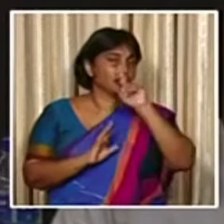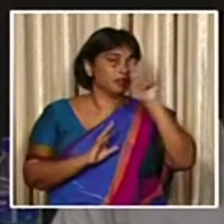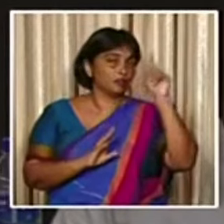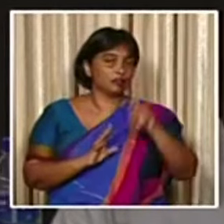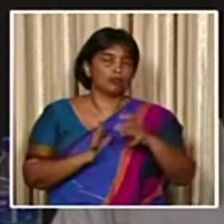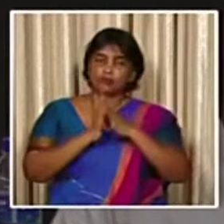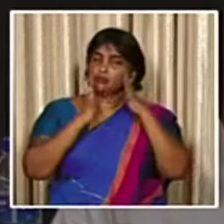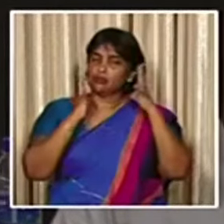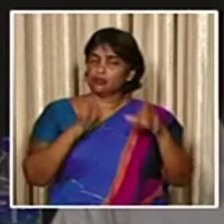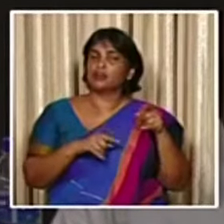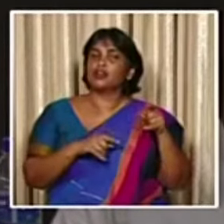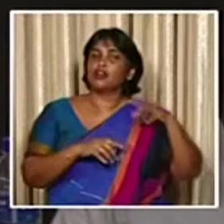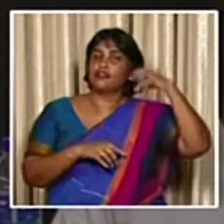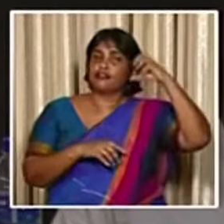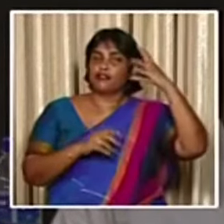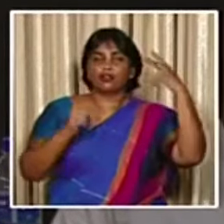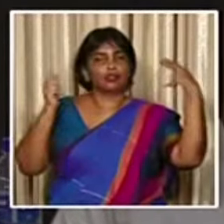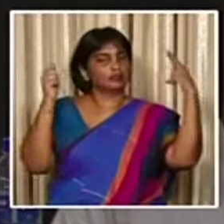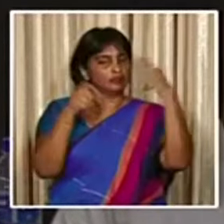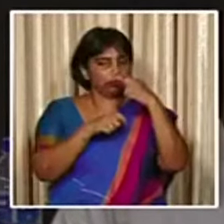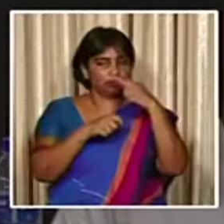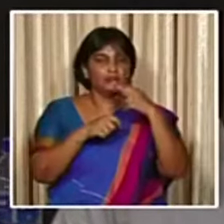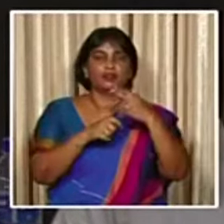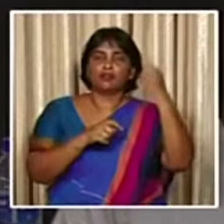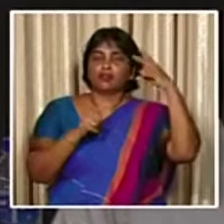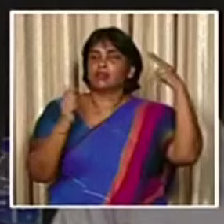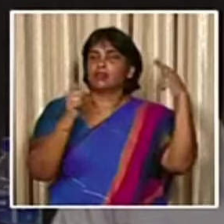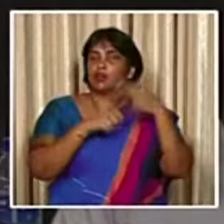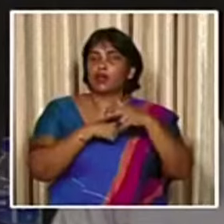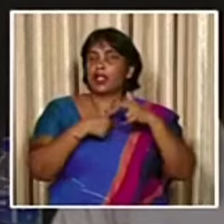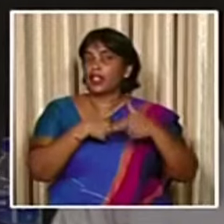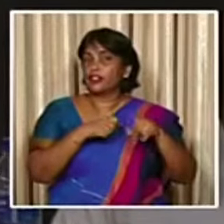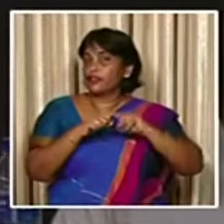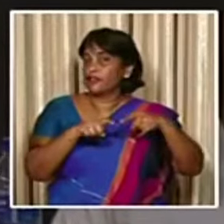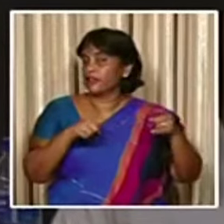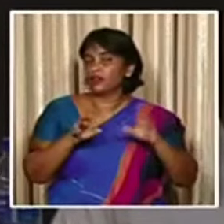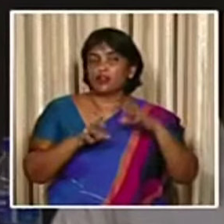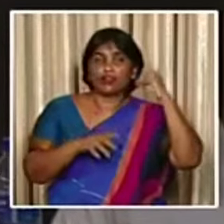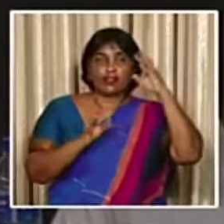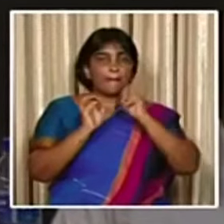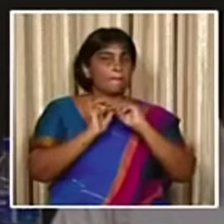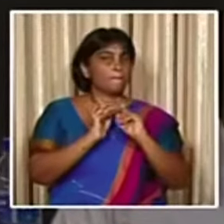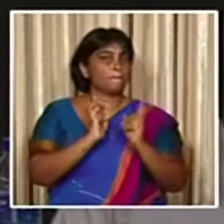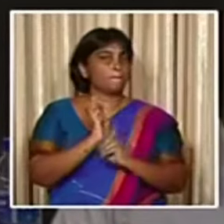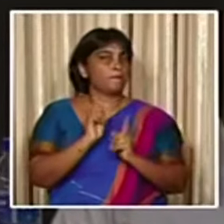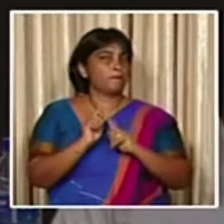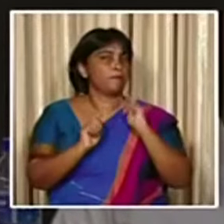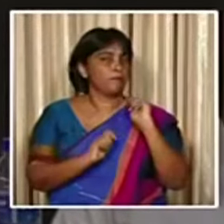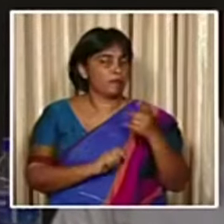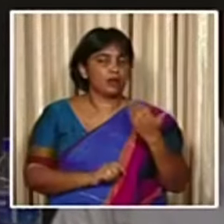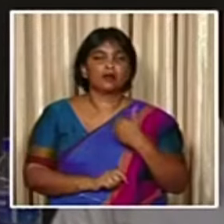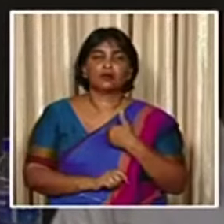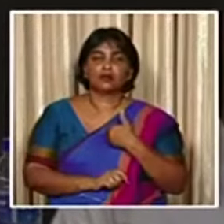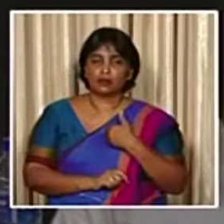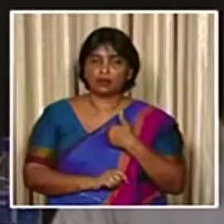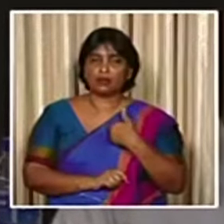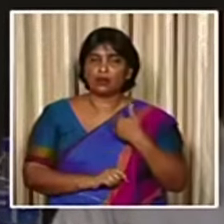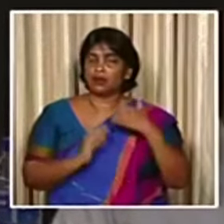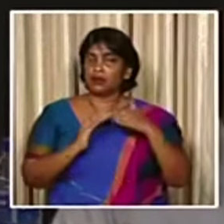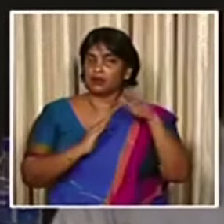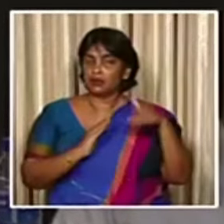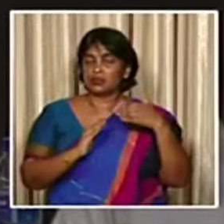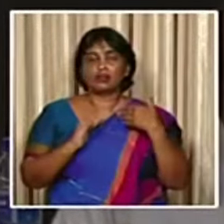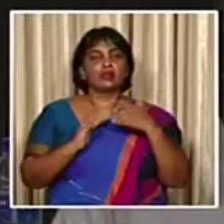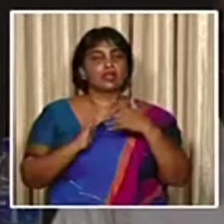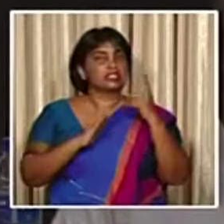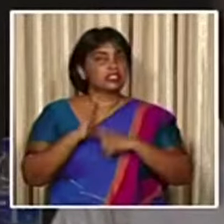දසදහස් ගණනක විදුලිය විසන්ධි කරලා තියෙනවා. විසන්ධි කරන්න වෙන හේතුවකට නෙමෙයි, විදුලි බිල ගෙවා ගන්න බැරි නිසා. දැන් මට මගේ ප්‍රදේශයේ